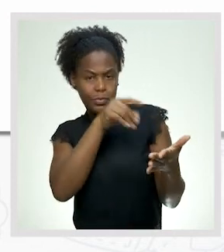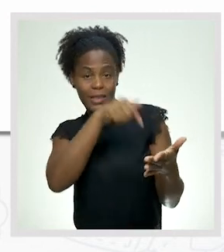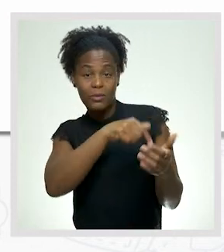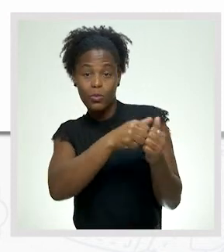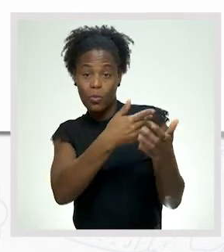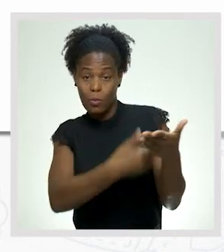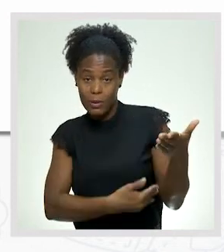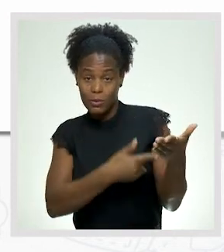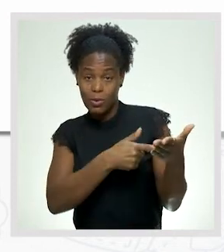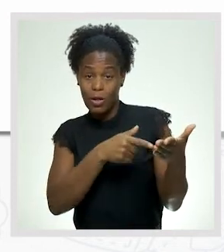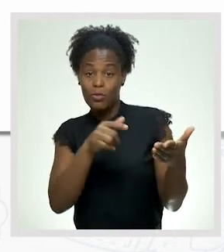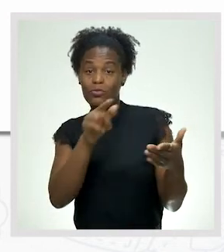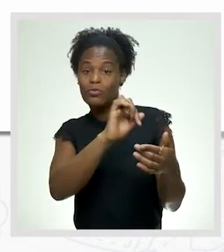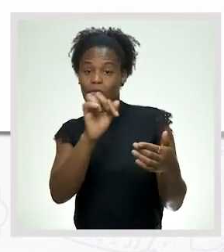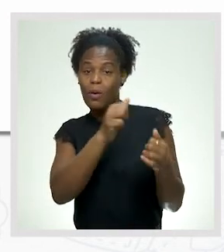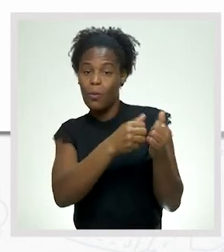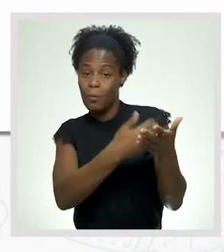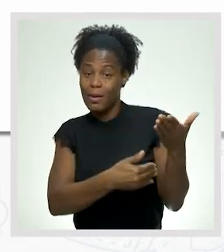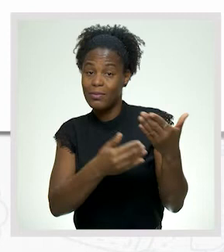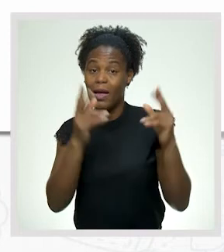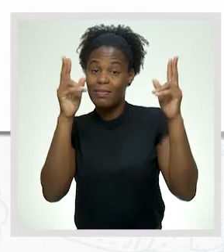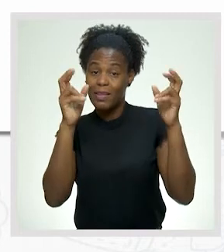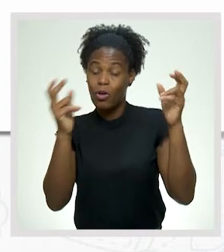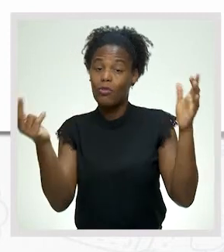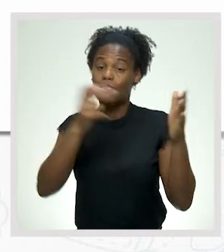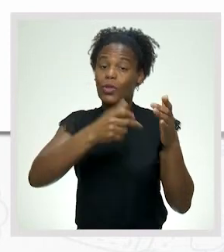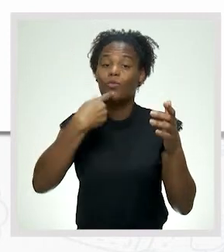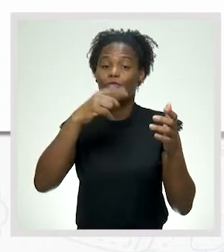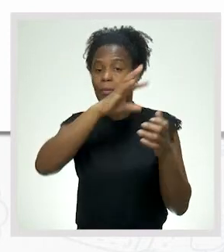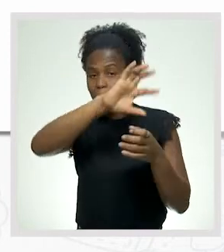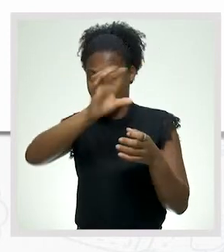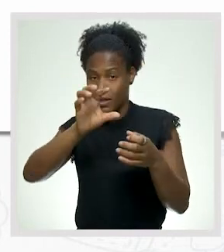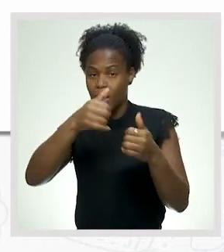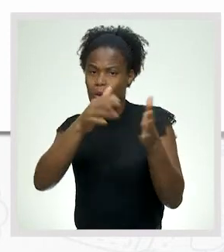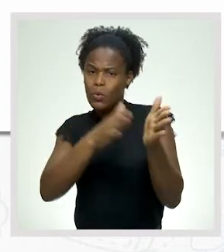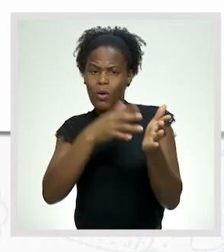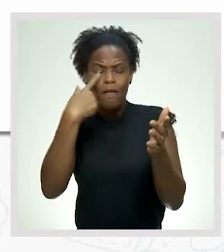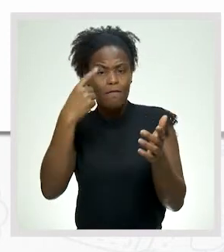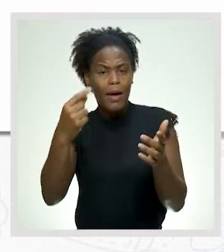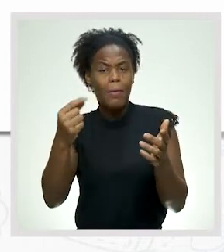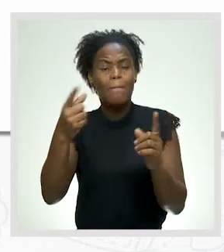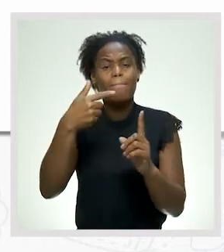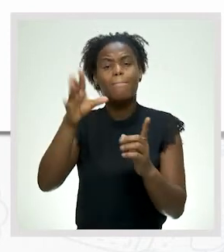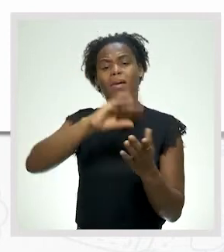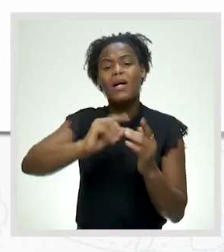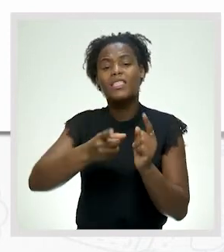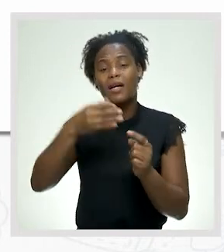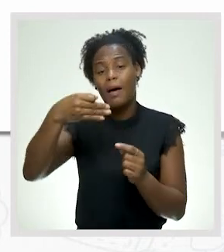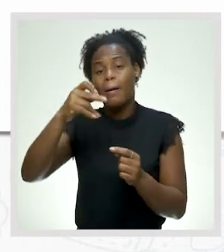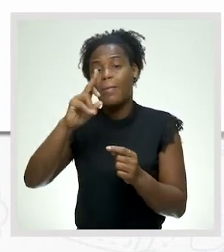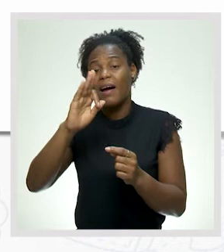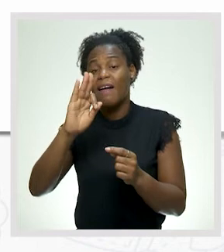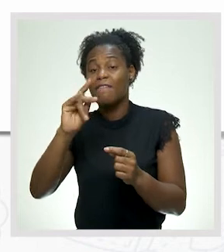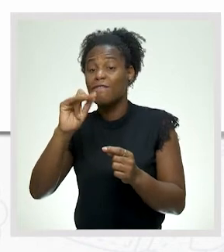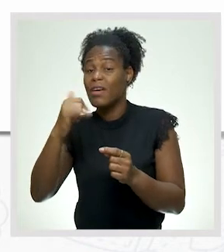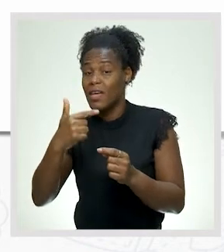dans le document que vous avez le document intitulé « Retour au pays », tous les verbes au plus que